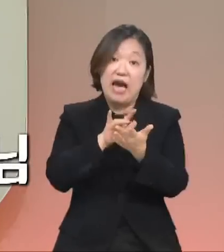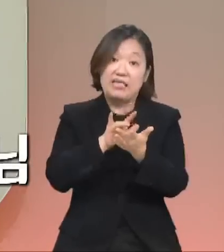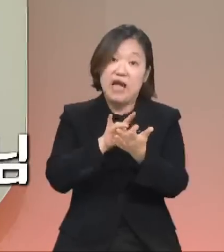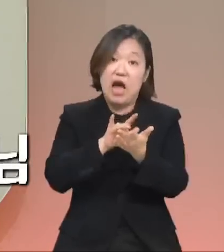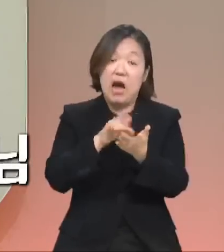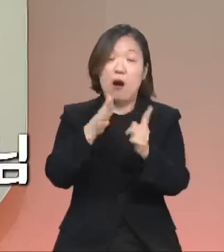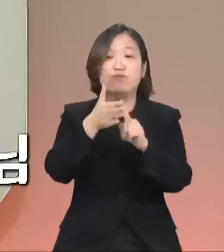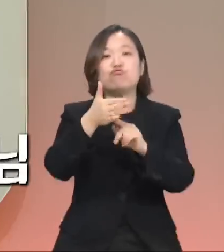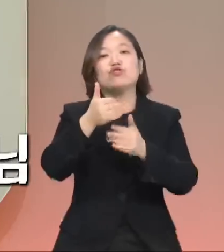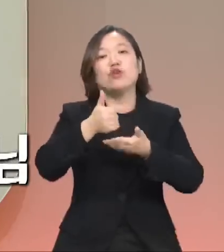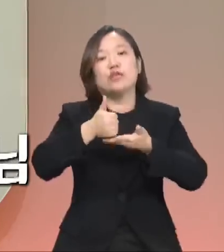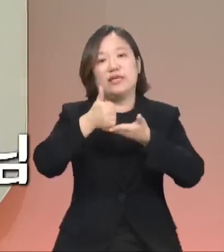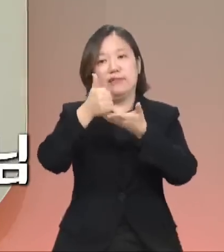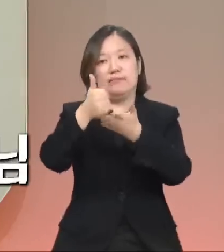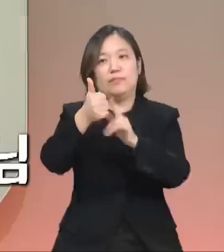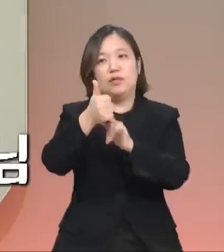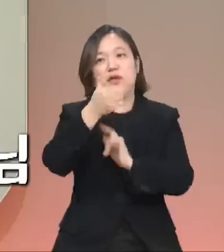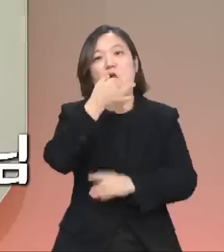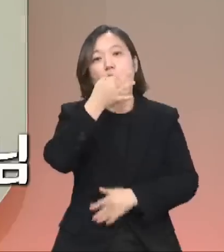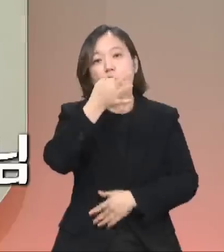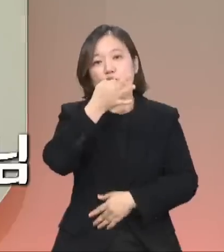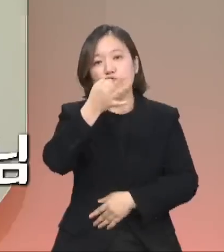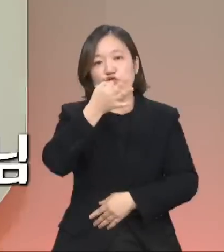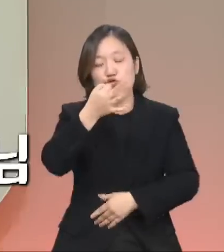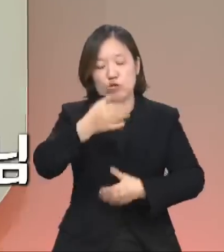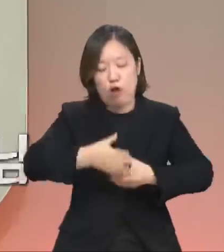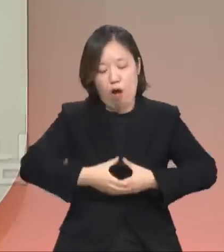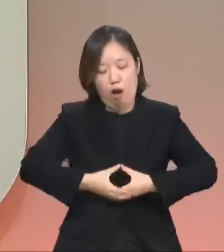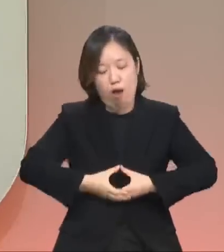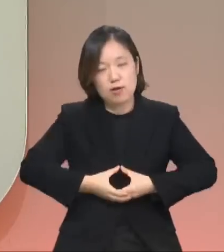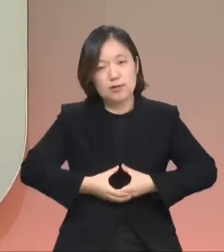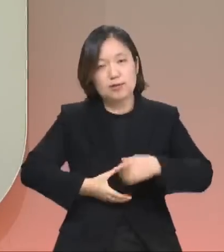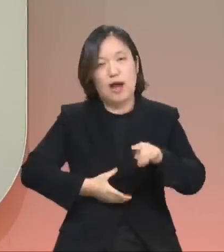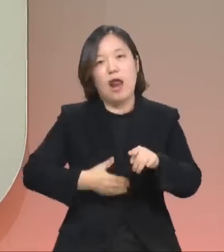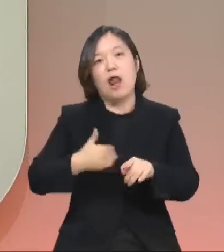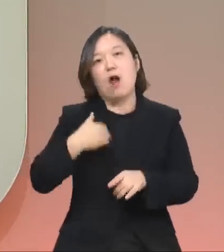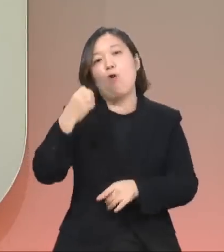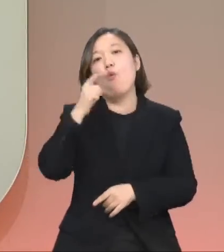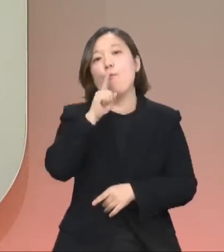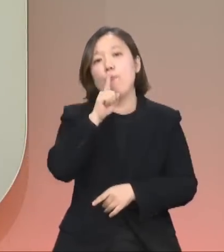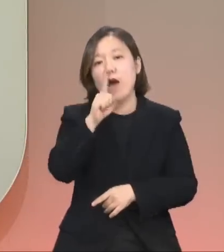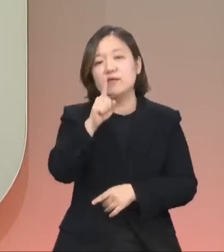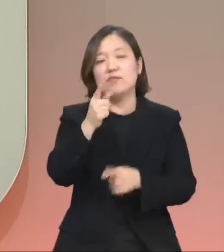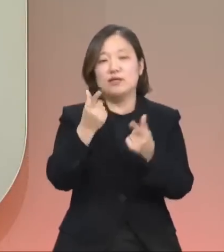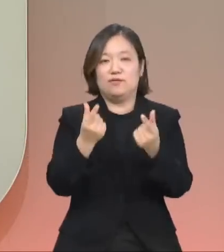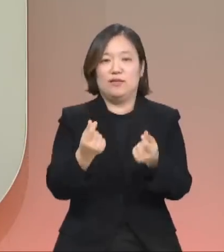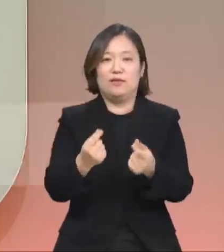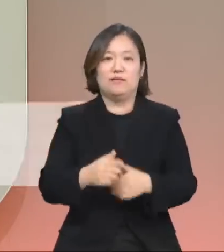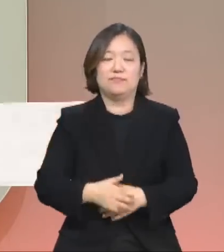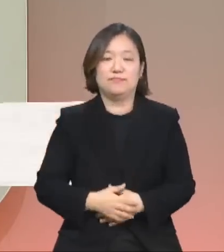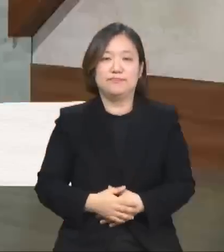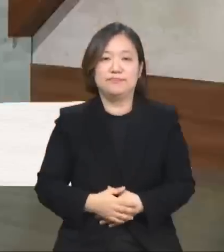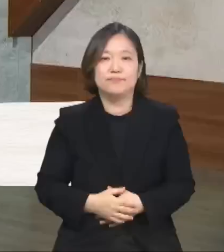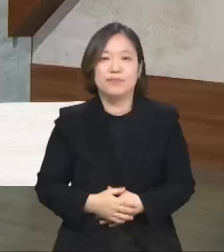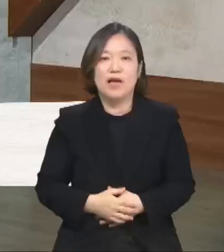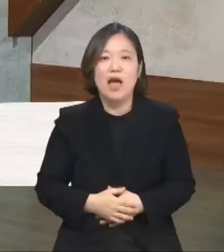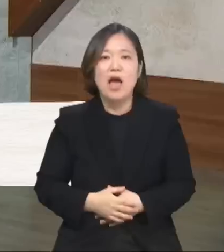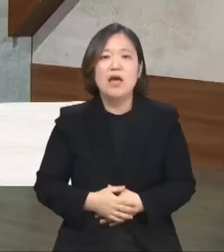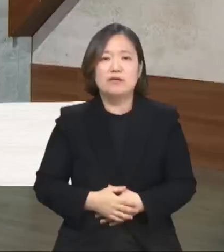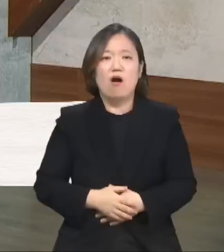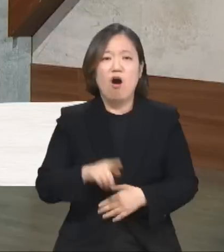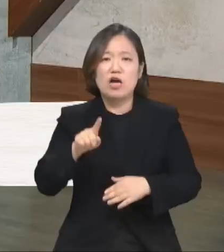부처님을 이제 염불 정근해라라고 이렇게 당부하신 것 같습니다 그때부터